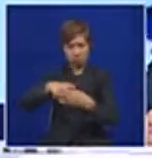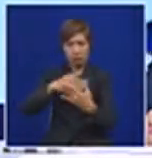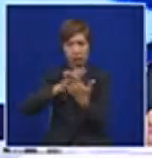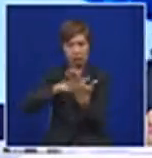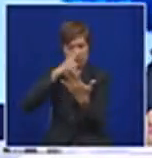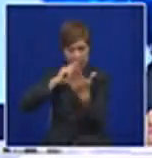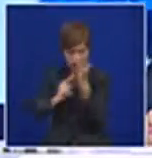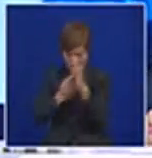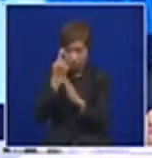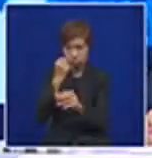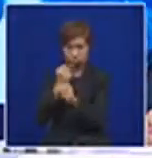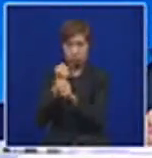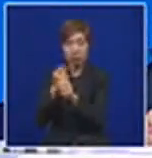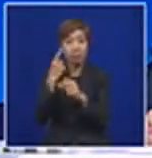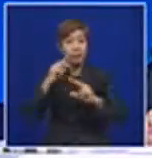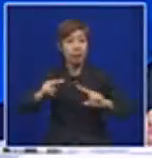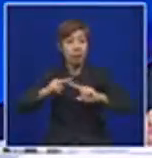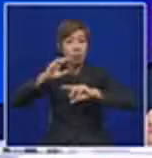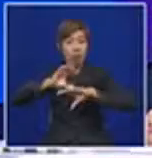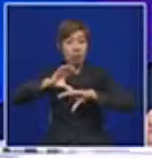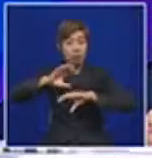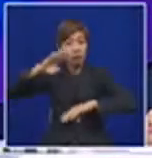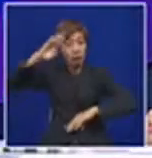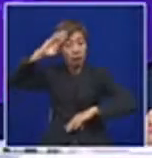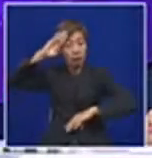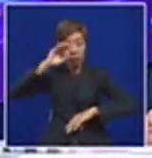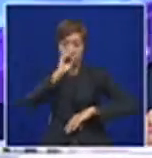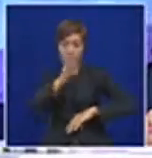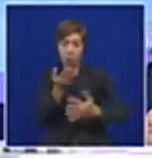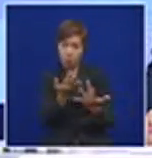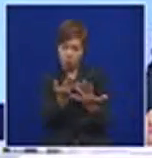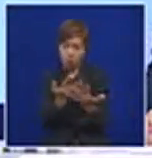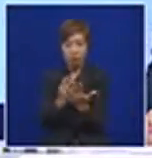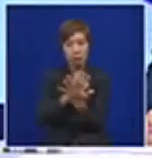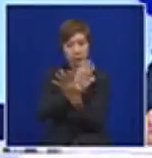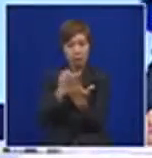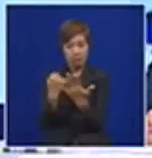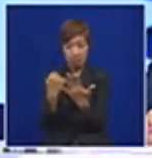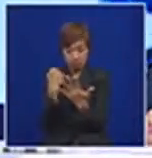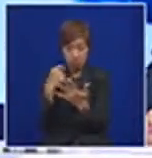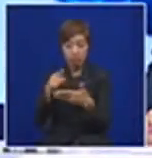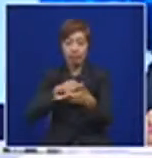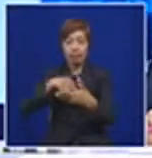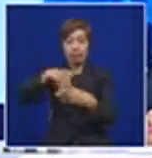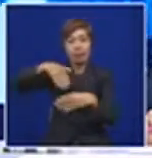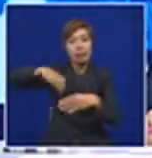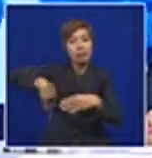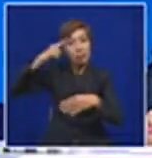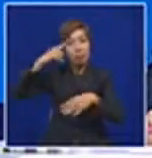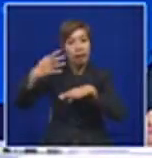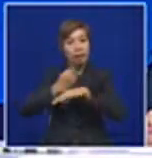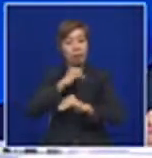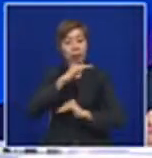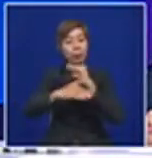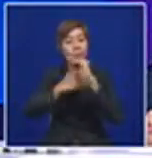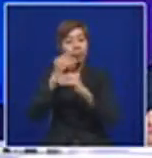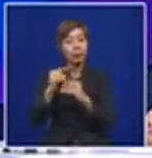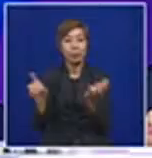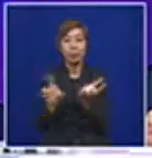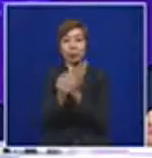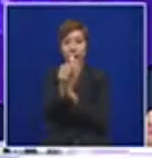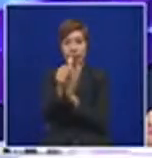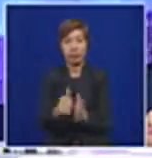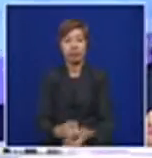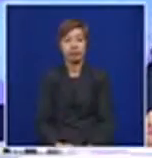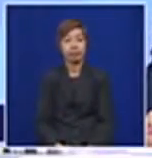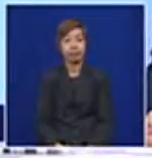นะครับโดยรัฐมนตรีว่าการกระทรวงกลาโหมก็ขอเวลาสร้างความมั่นคงก่อนการเลือกตั้งครับเพื่อการเมืองเดินหน้าได้อย่างมีประสิทธิภาพครับ